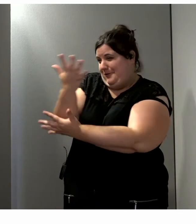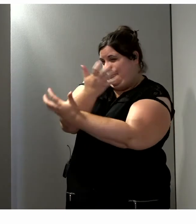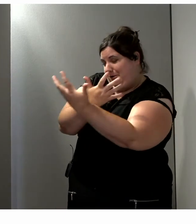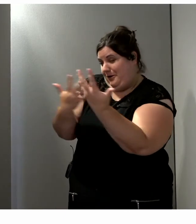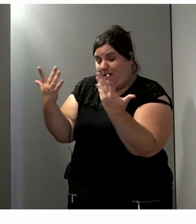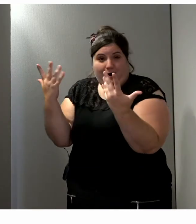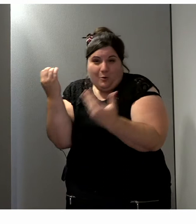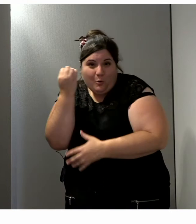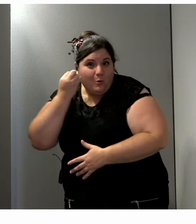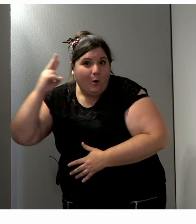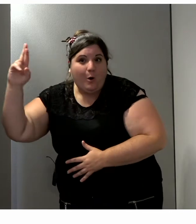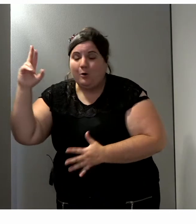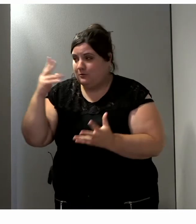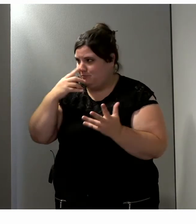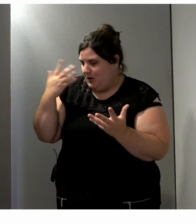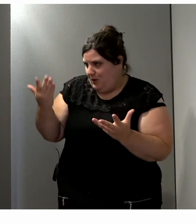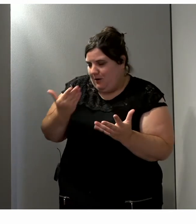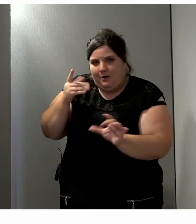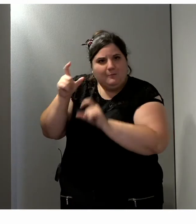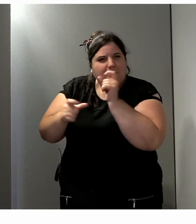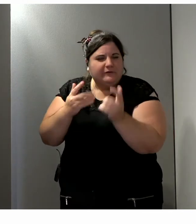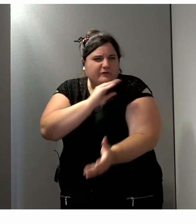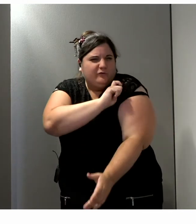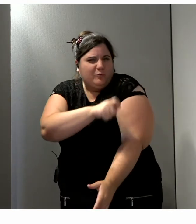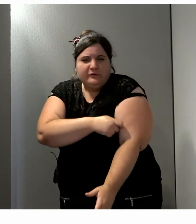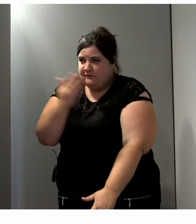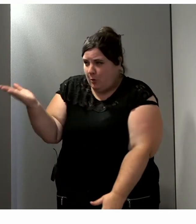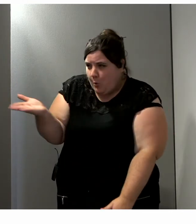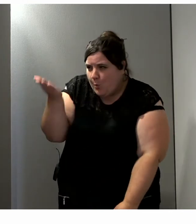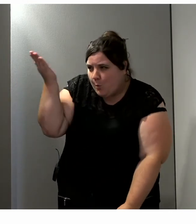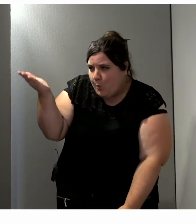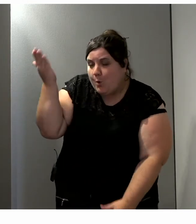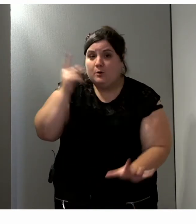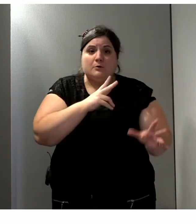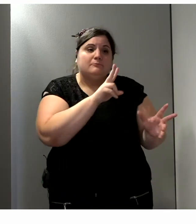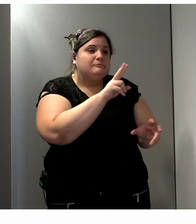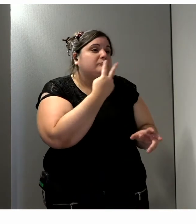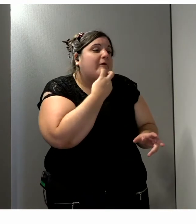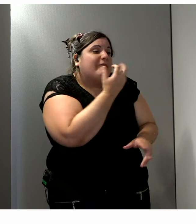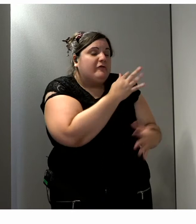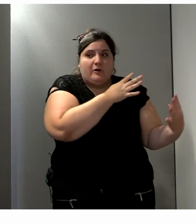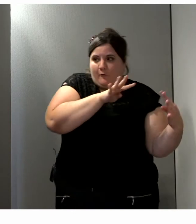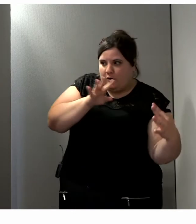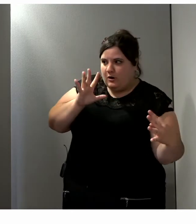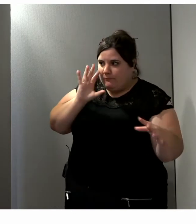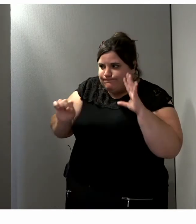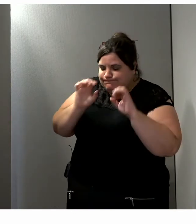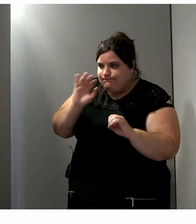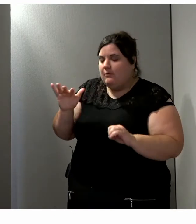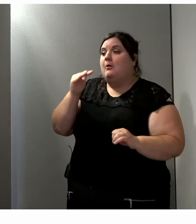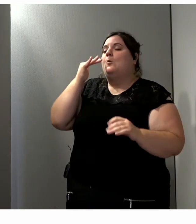remarquables avec des athlètes formidables. Ça, je crois que tous les Français qui ont regardé ces images en ont